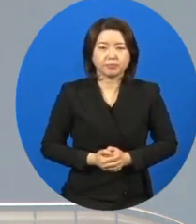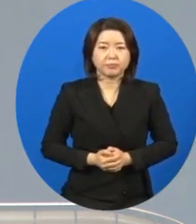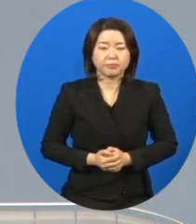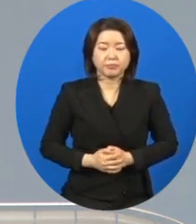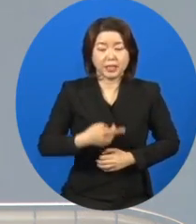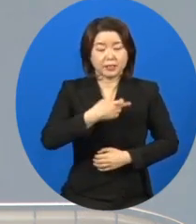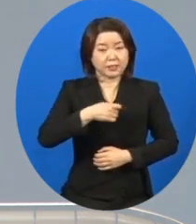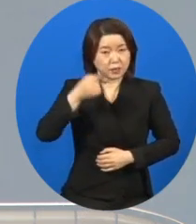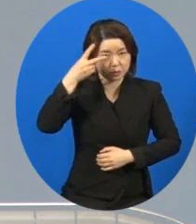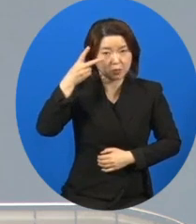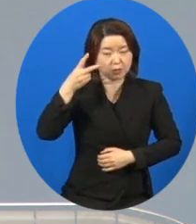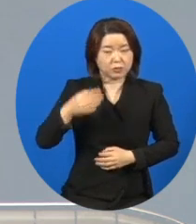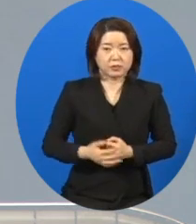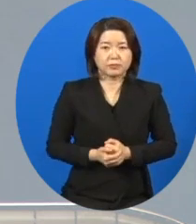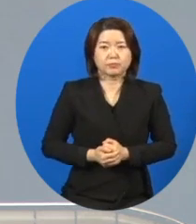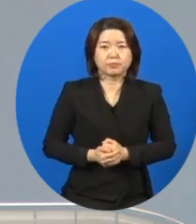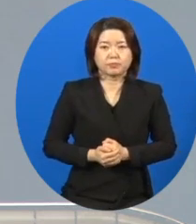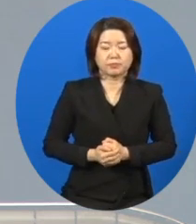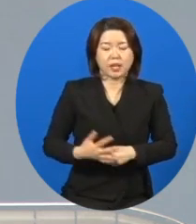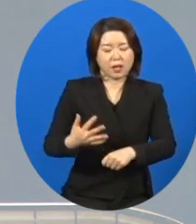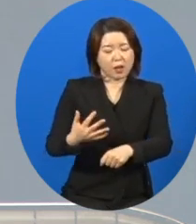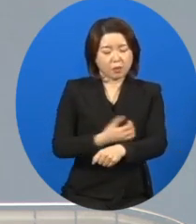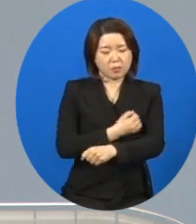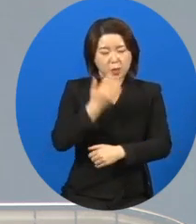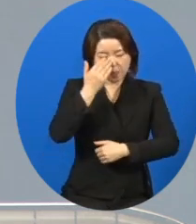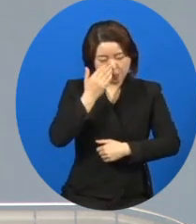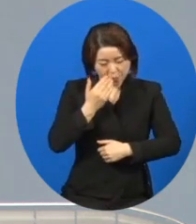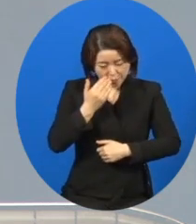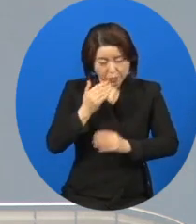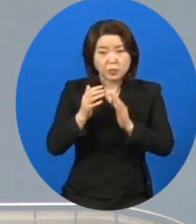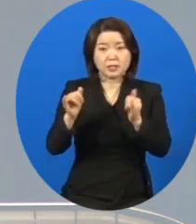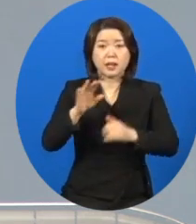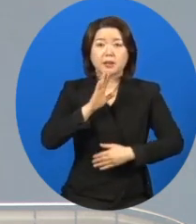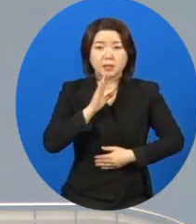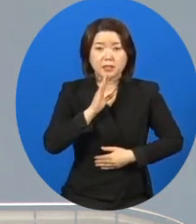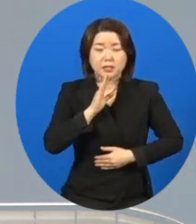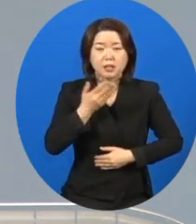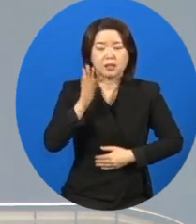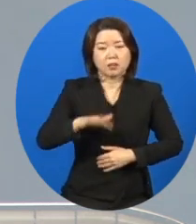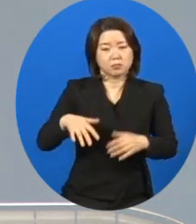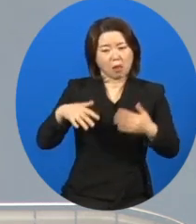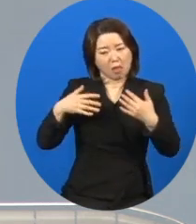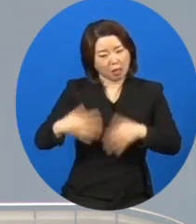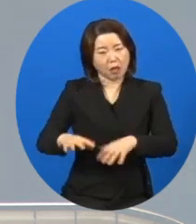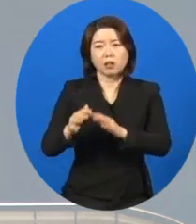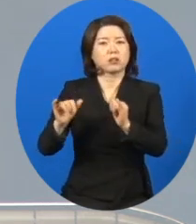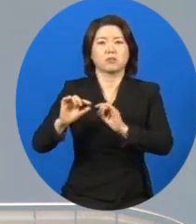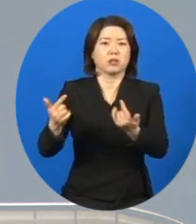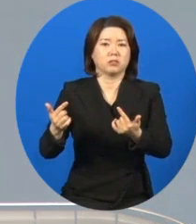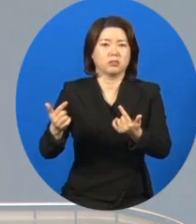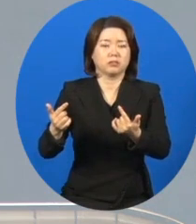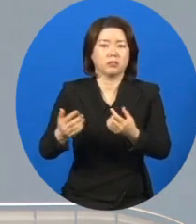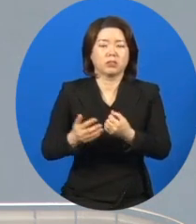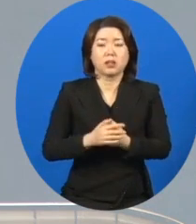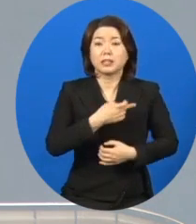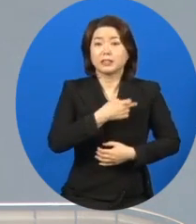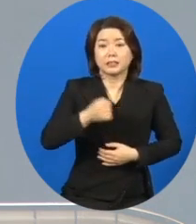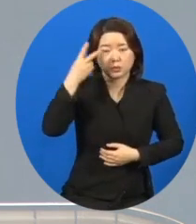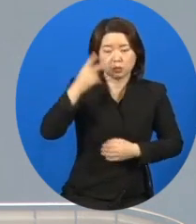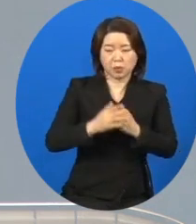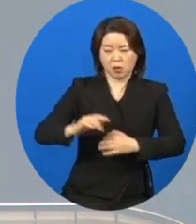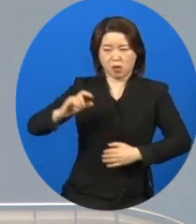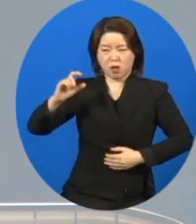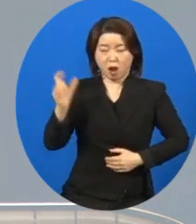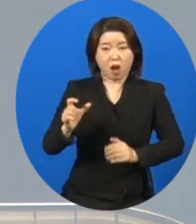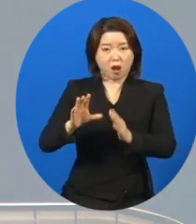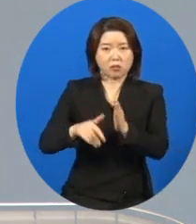사도 바울은 대단히 온유했지만 나약한 사람은 아니었어요. 사도 바울이 강할